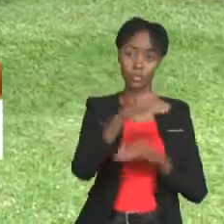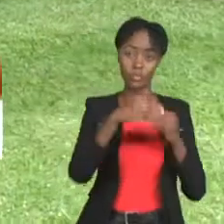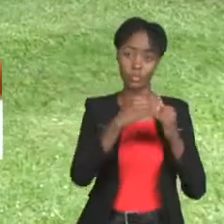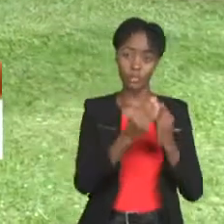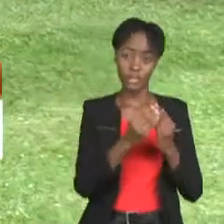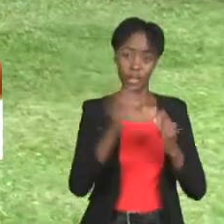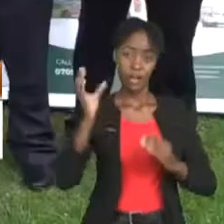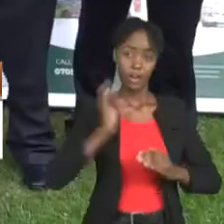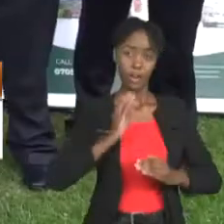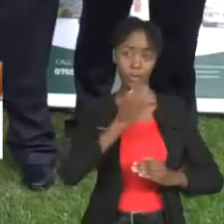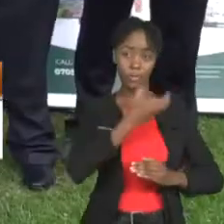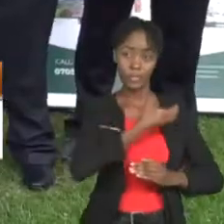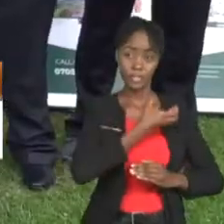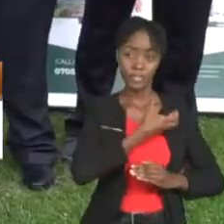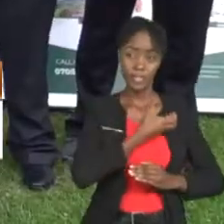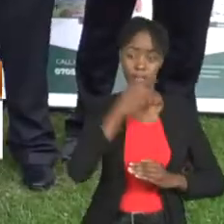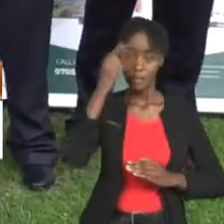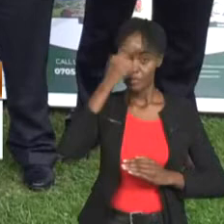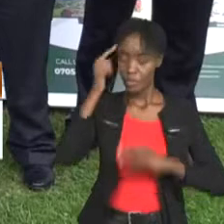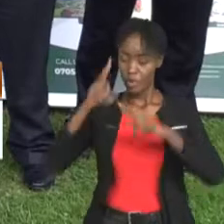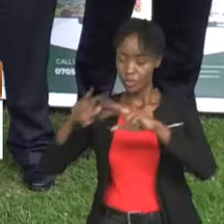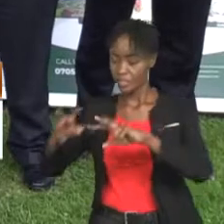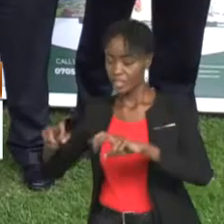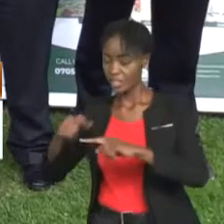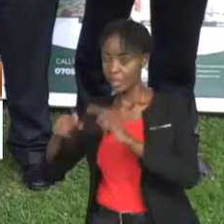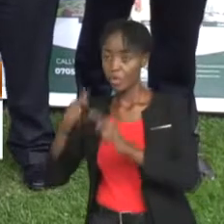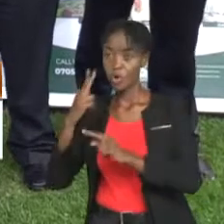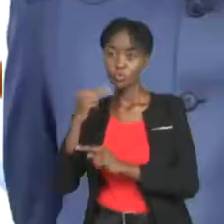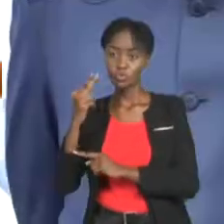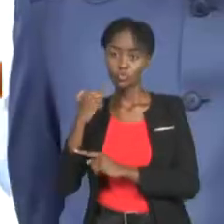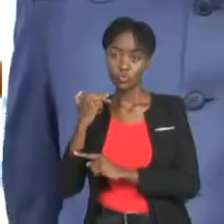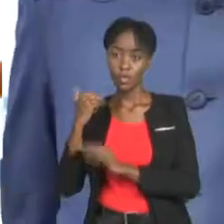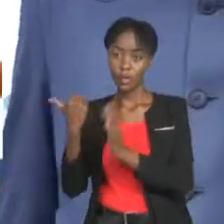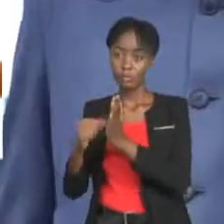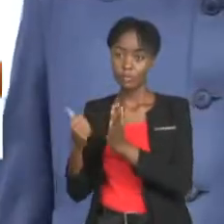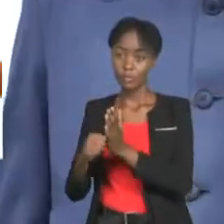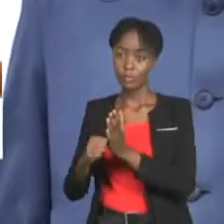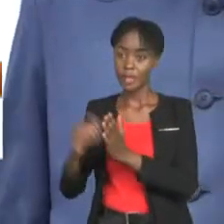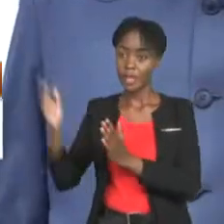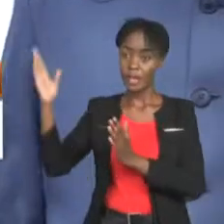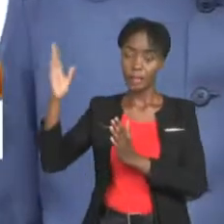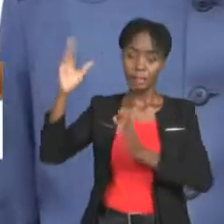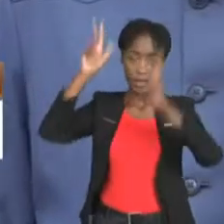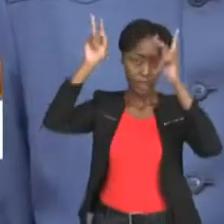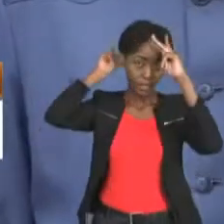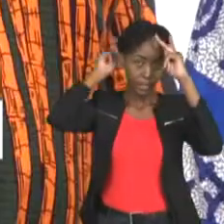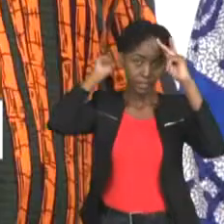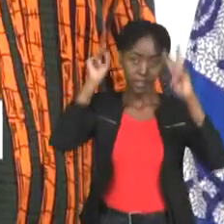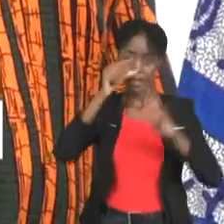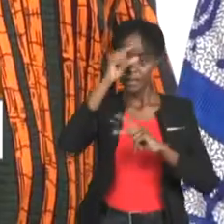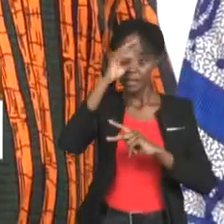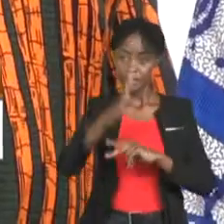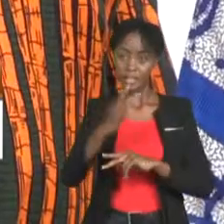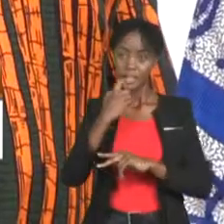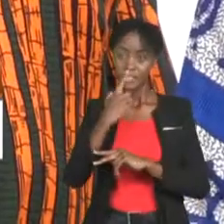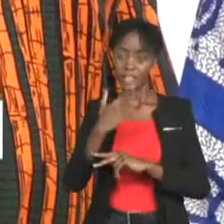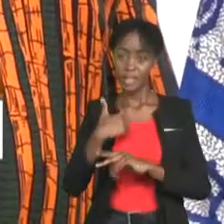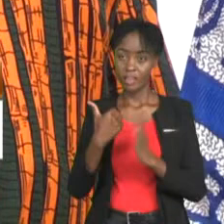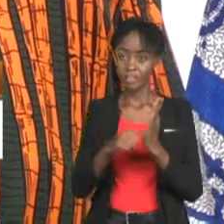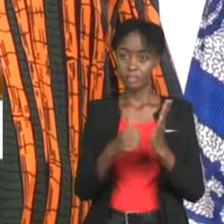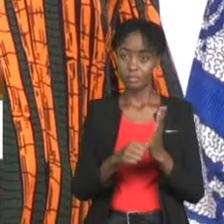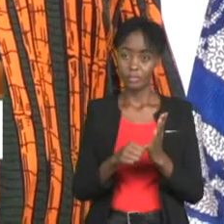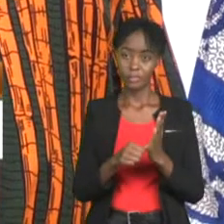eneo hilo. Wakiongozwa na mwenyekiti wa baraza la magavana Wycliffe Oparanya, jopo kazi la kushughulikia masuala ya sukari lipo,